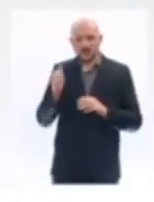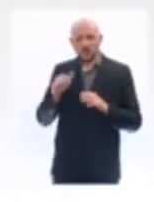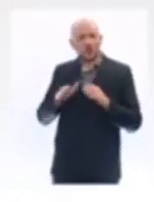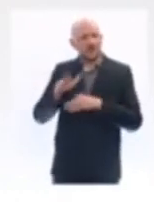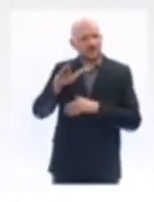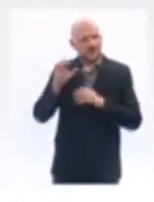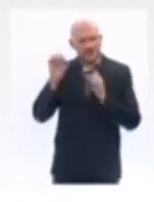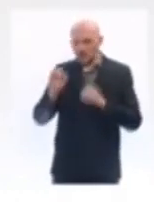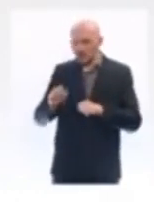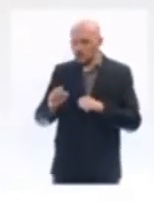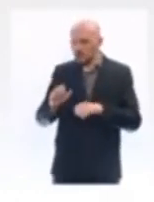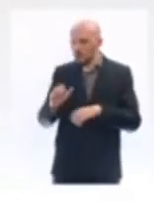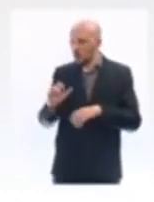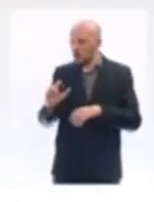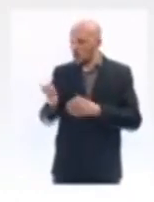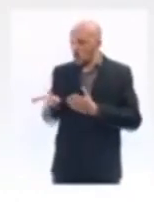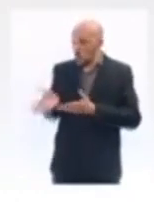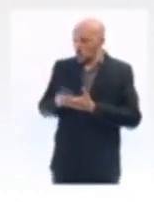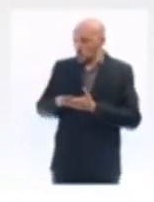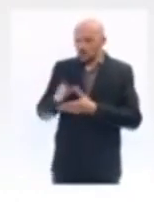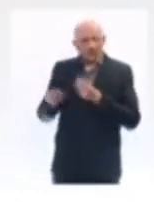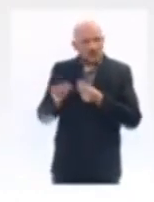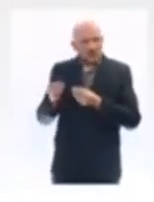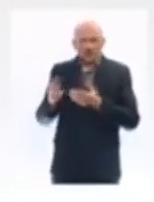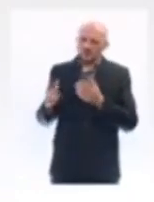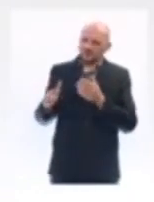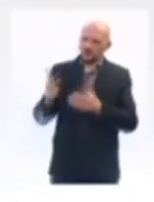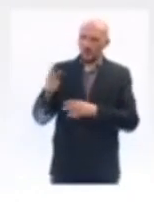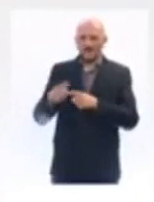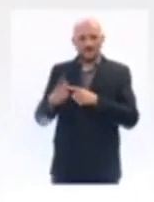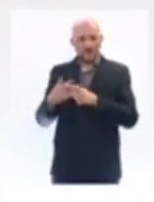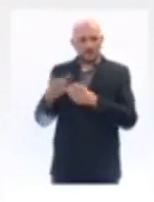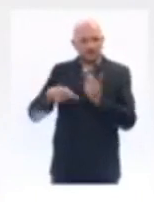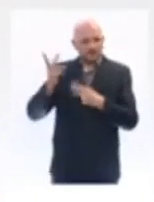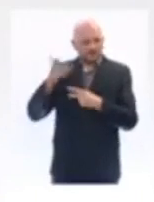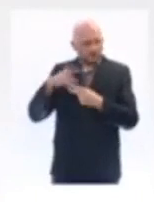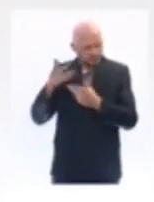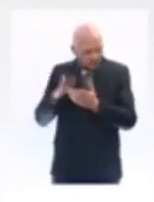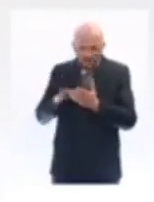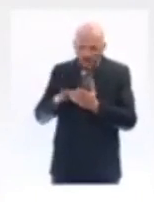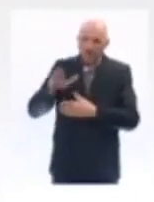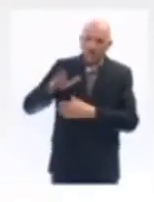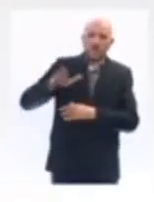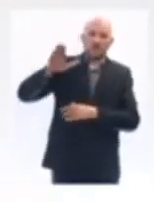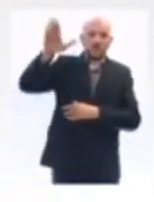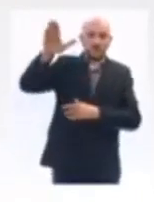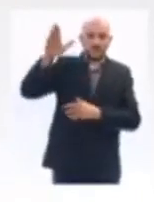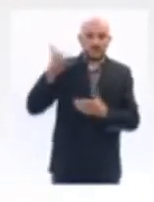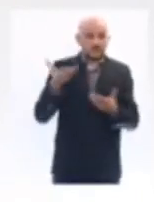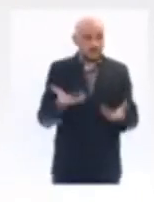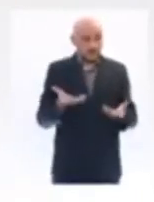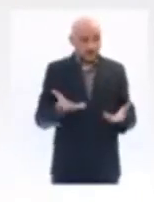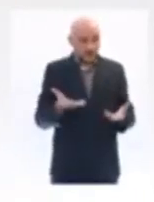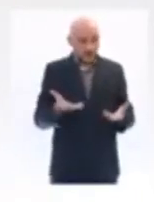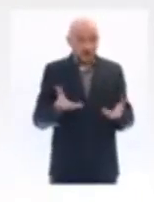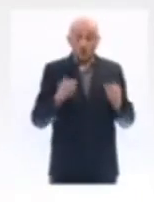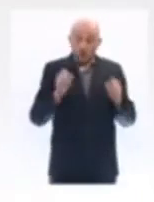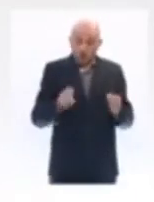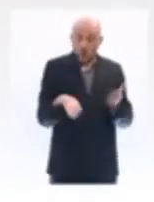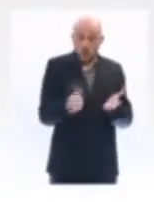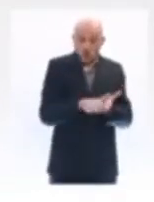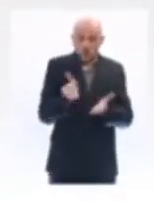Merci, Monsieur le Premier ministre. Alors, quand j'ai dit que le télétravail n'est pas une option, ce que j'ai voulu dire, c'est que la règle que j'ai énoncée,